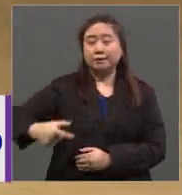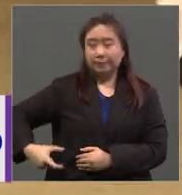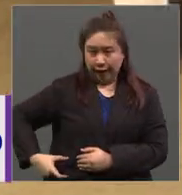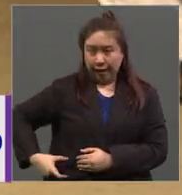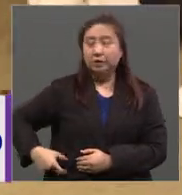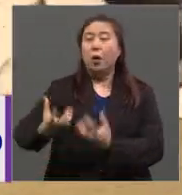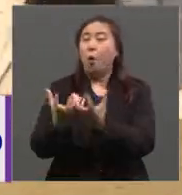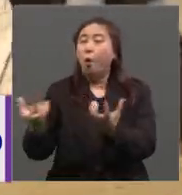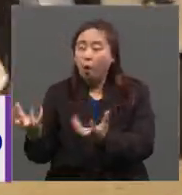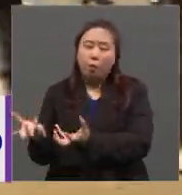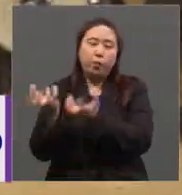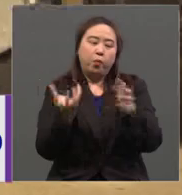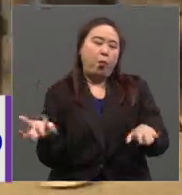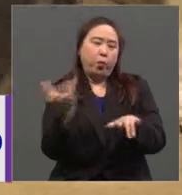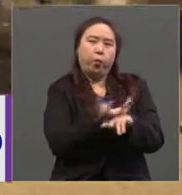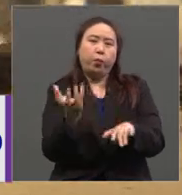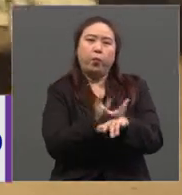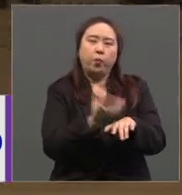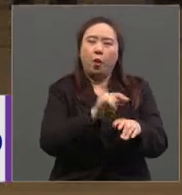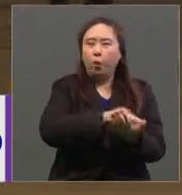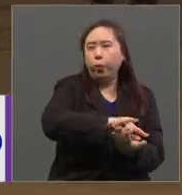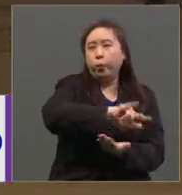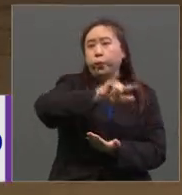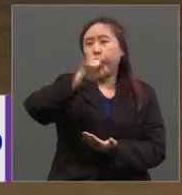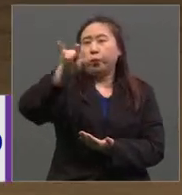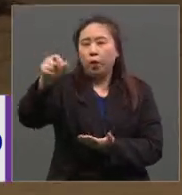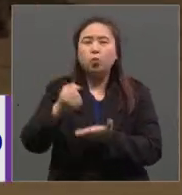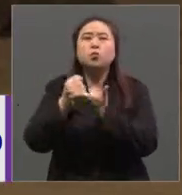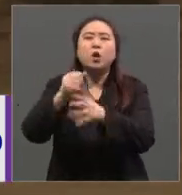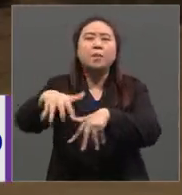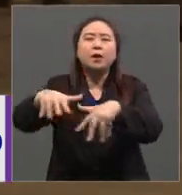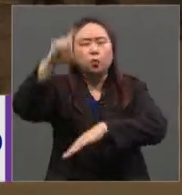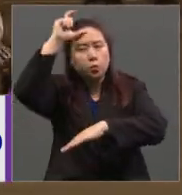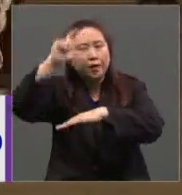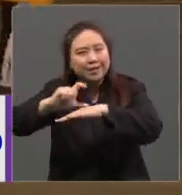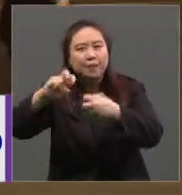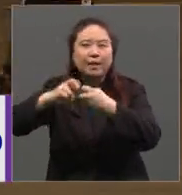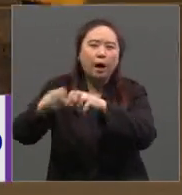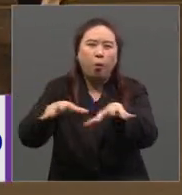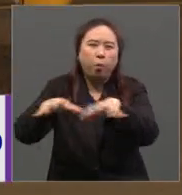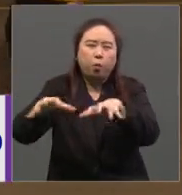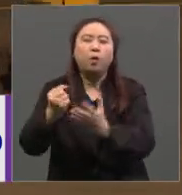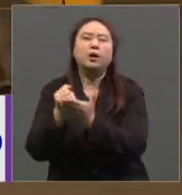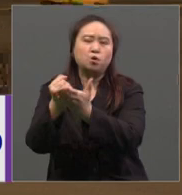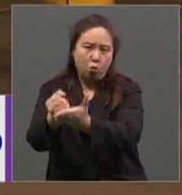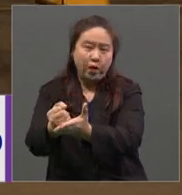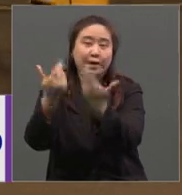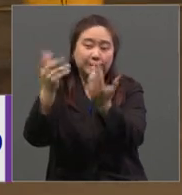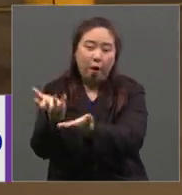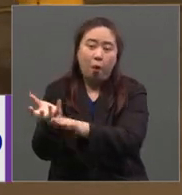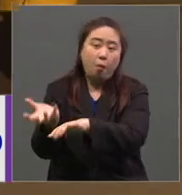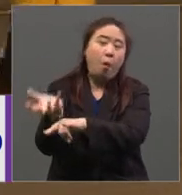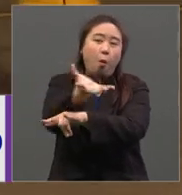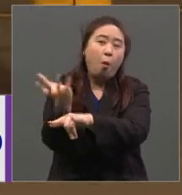ราชินีไปช่วยเหลือบรรเทาทุกข์แก่ประชาชนชาวตุรกีที่ประสบเหตุภัยพิบัติแผ่นดินไหวแล้วก็ในขากลับเนี่ยก็จะ